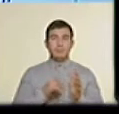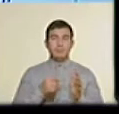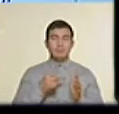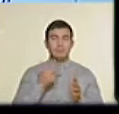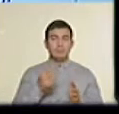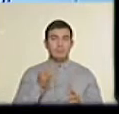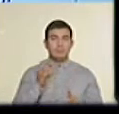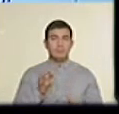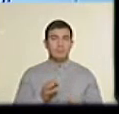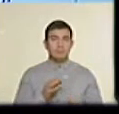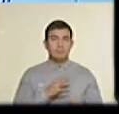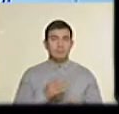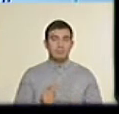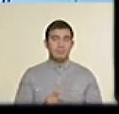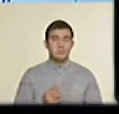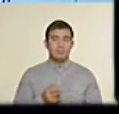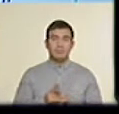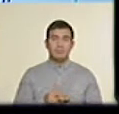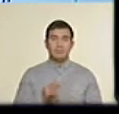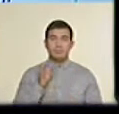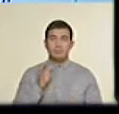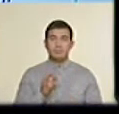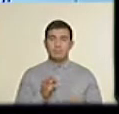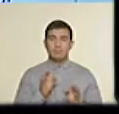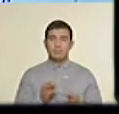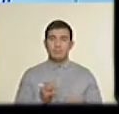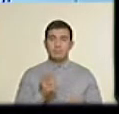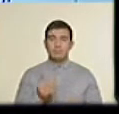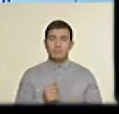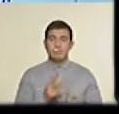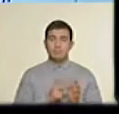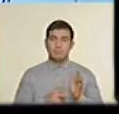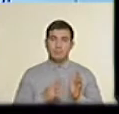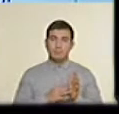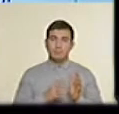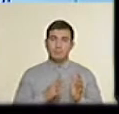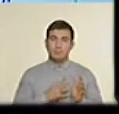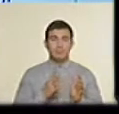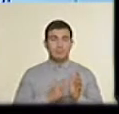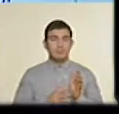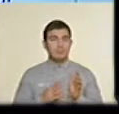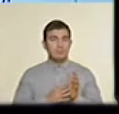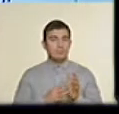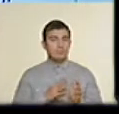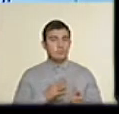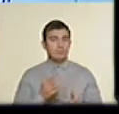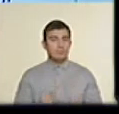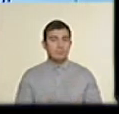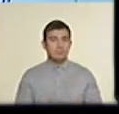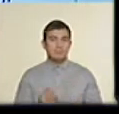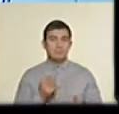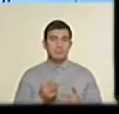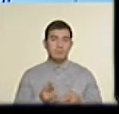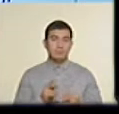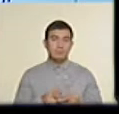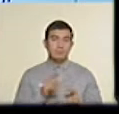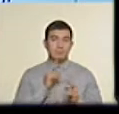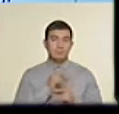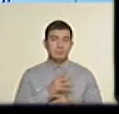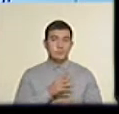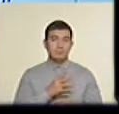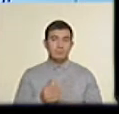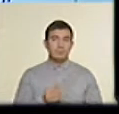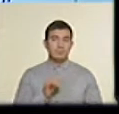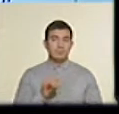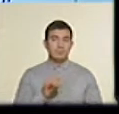89.3% ga teng. Xo'sh, ushbu ko'rsatkich to'g'ri berilganmi aziz o'quvchilar? Demak, bu javobimiz noto'g'ri berilgan.